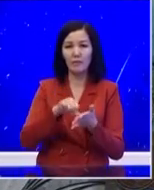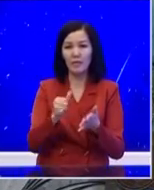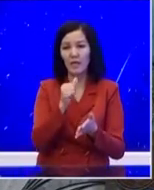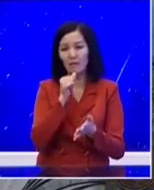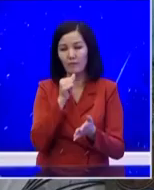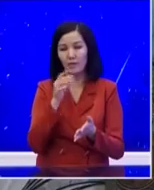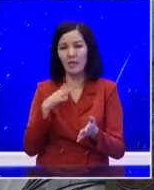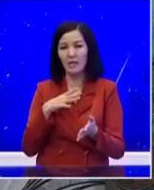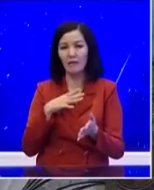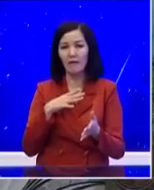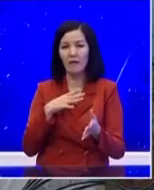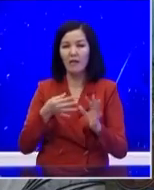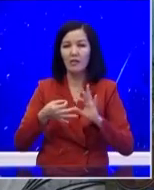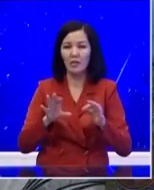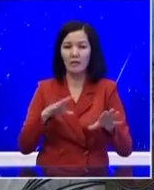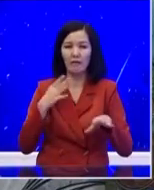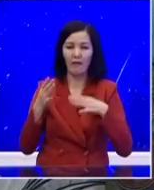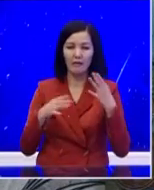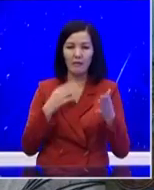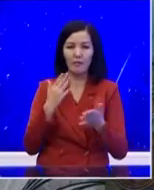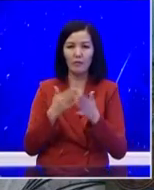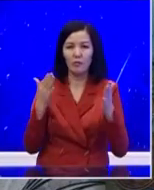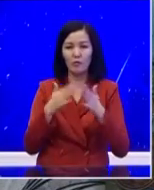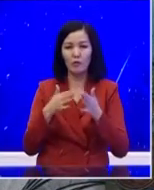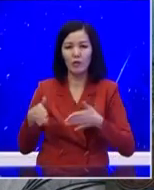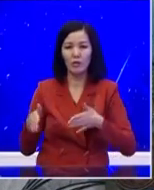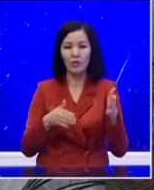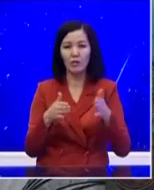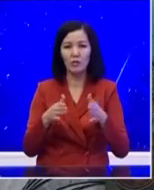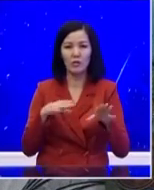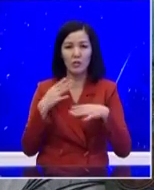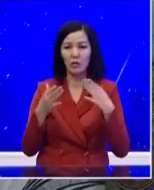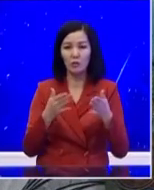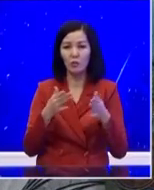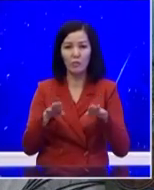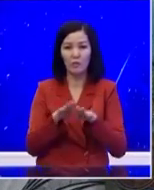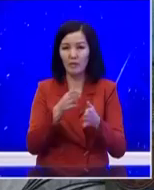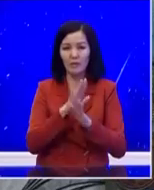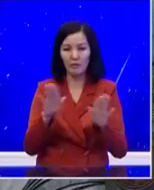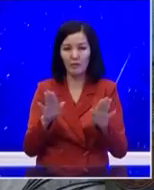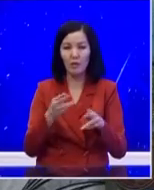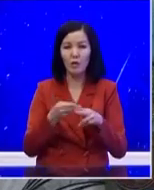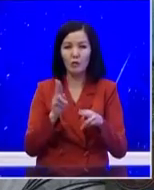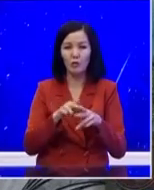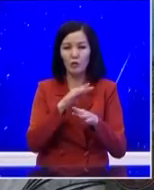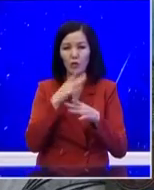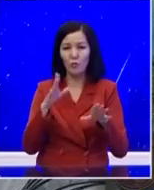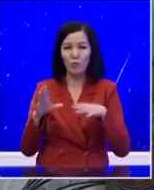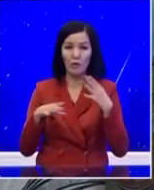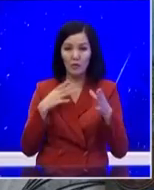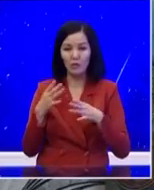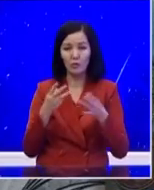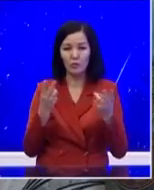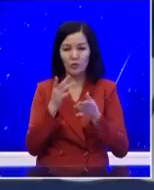үшін мен аянбай дайындалып жатырмын. Үйдегі дайындық таш жолда өткізген жаттығуға жетпей дәрине. Сондықтан көп уақыт тер төгуге